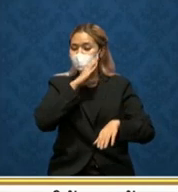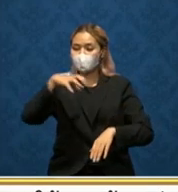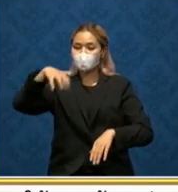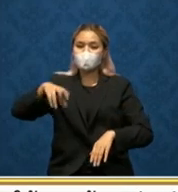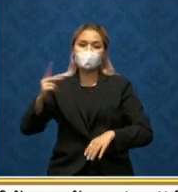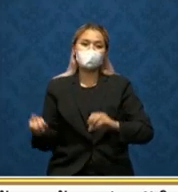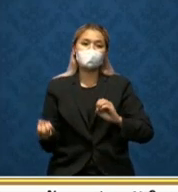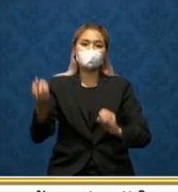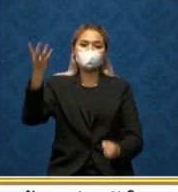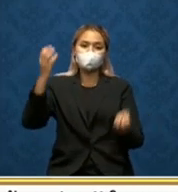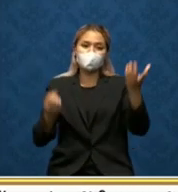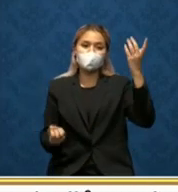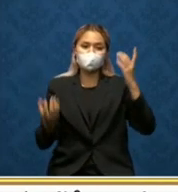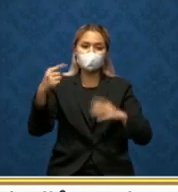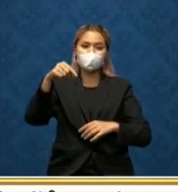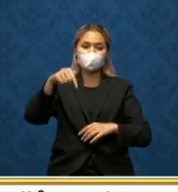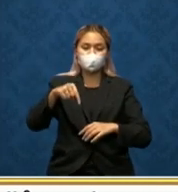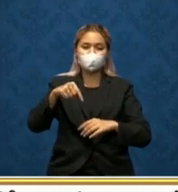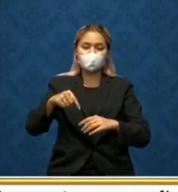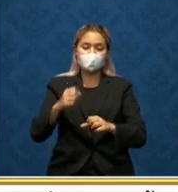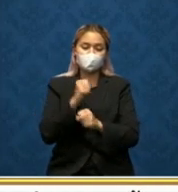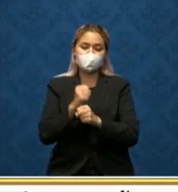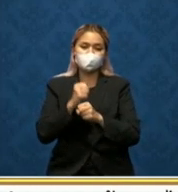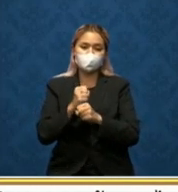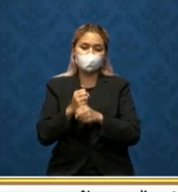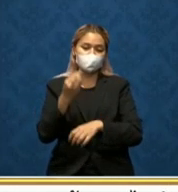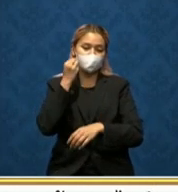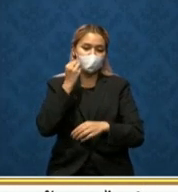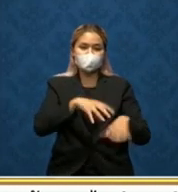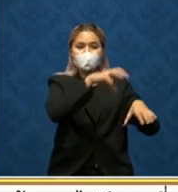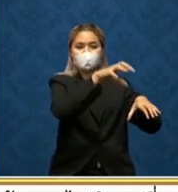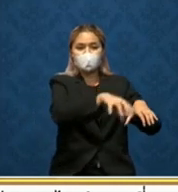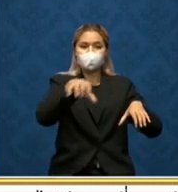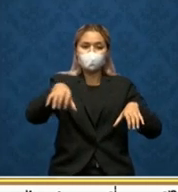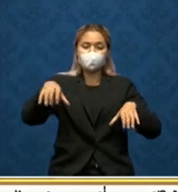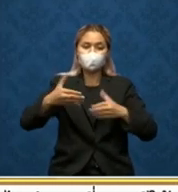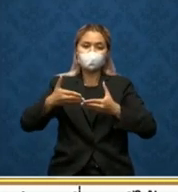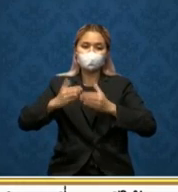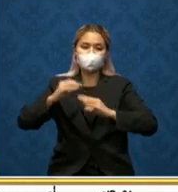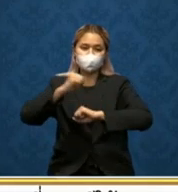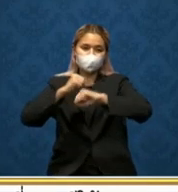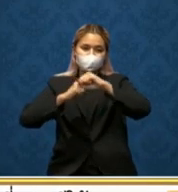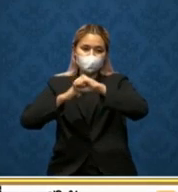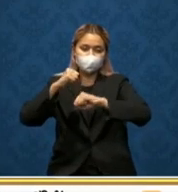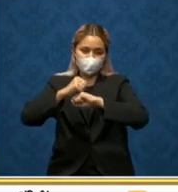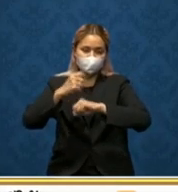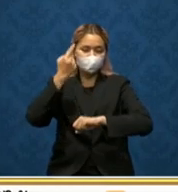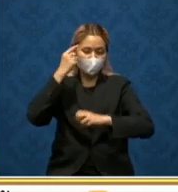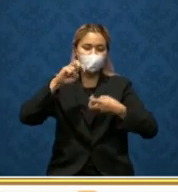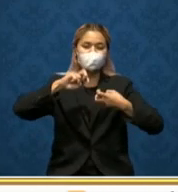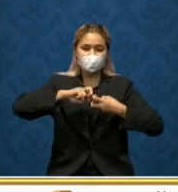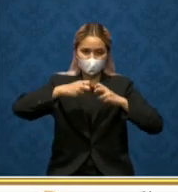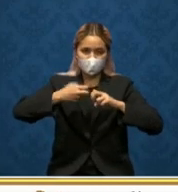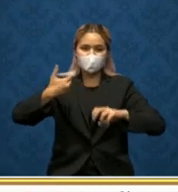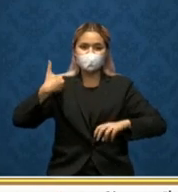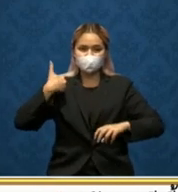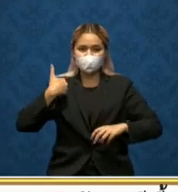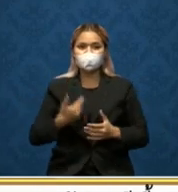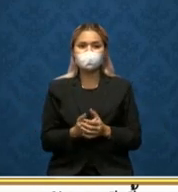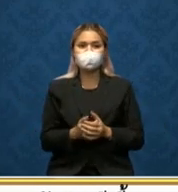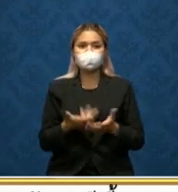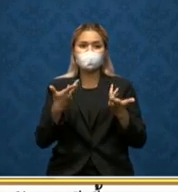เสื่อมโทรมซ้ำซากของตัวเองไปสร้างบ้านให้พนักงานป่าไม้อยู่บ้างเนี่ยจะมีปัญหามั้ยถามว่าทหารมี